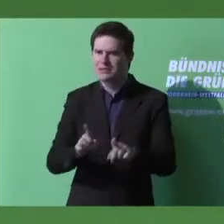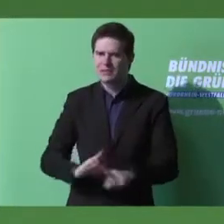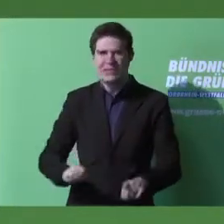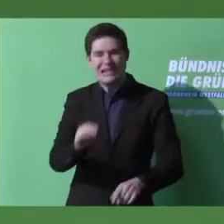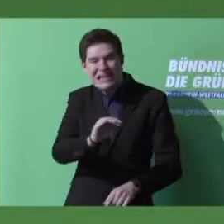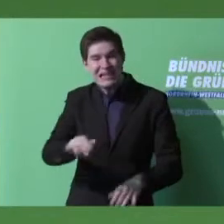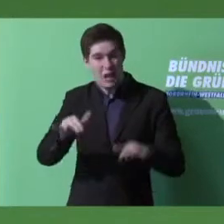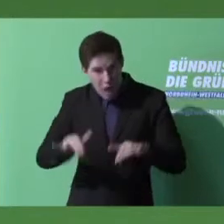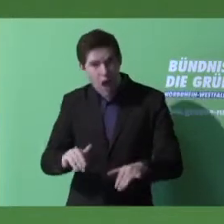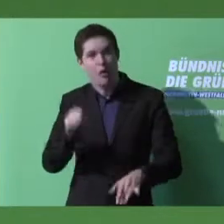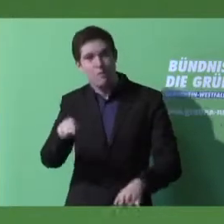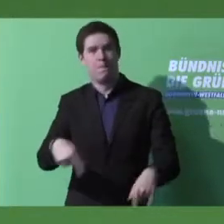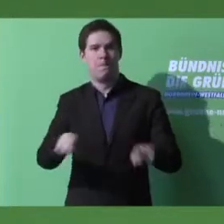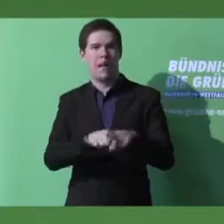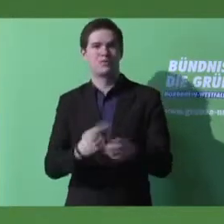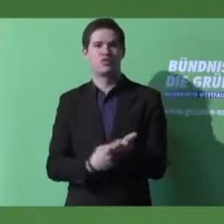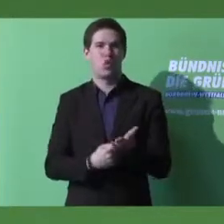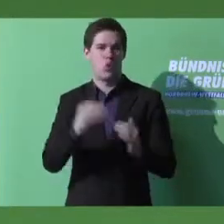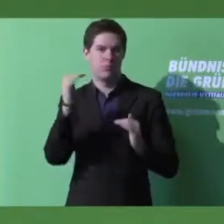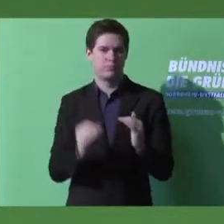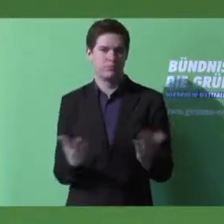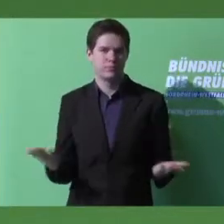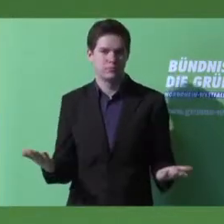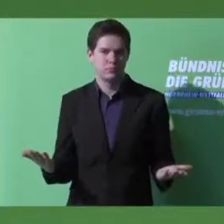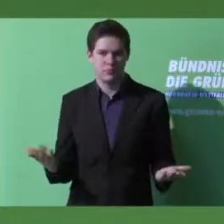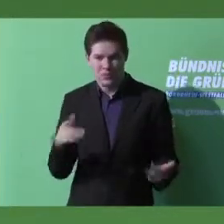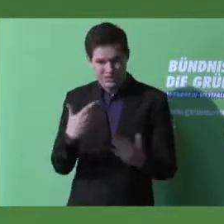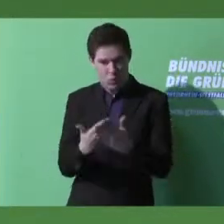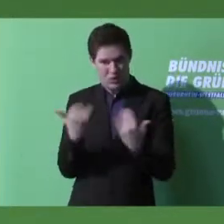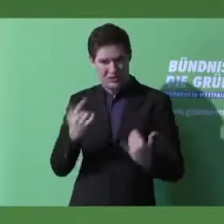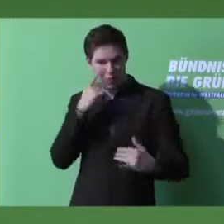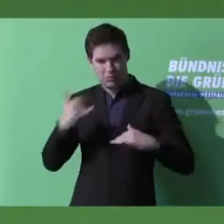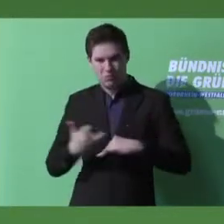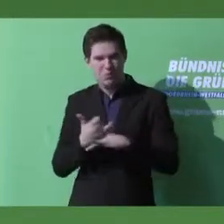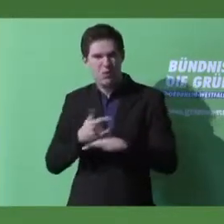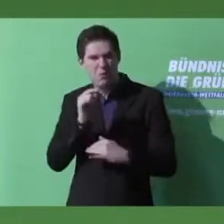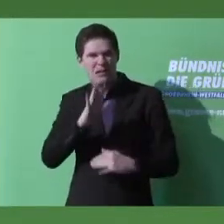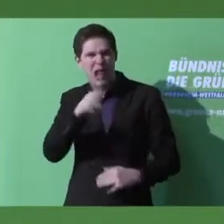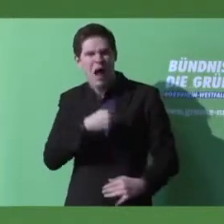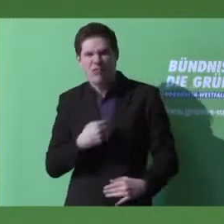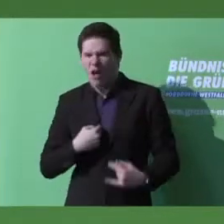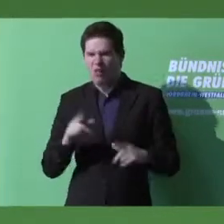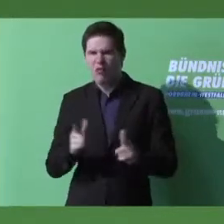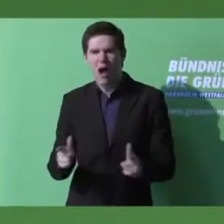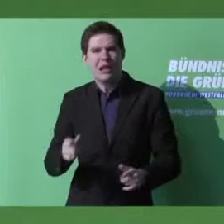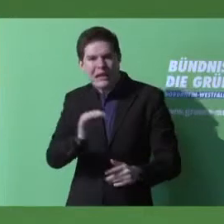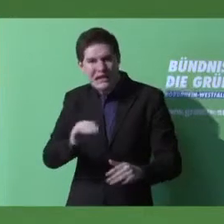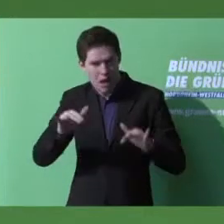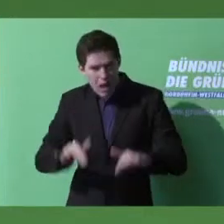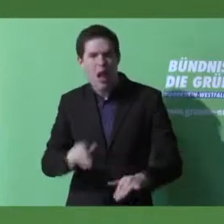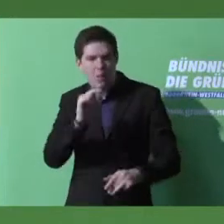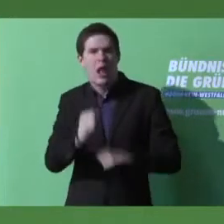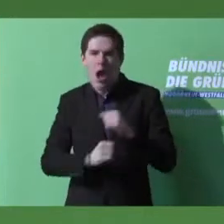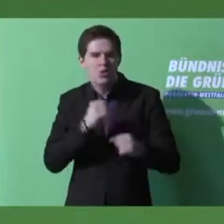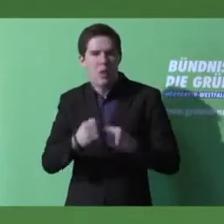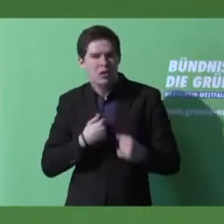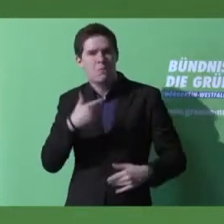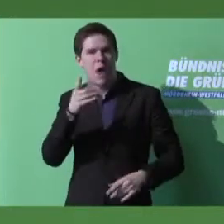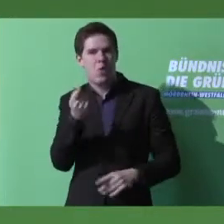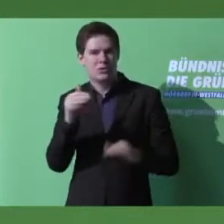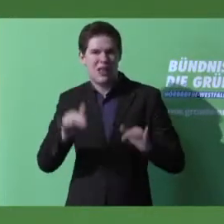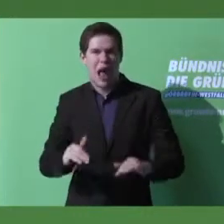anderen für die Schwulenehe ist, aber das ist kein steuerlicher Tatbestand. Es geht um Kinder und nicht um die Ehe.